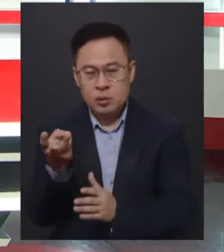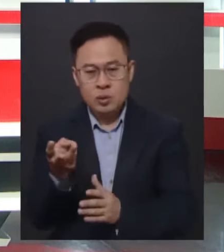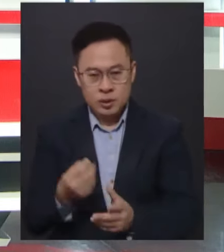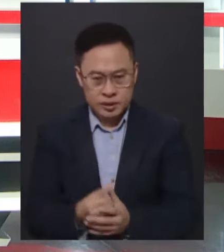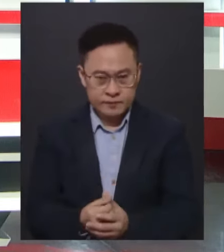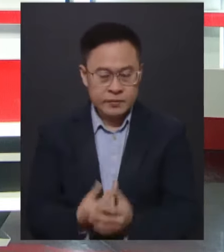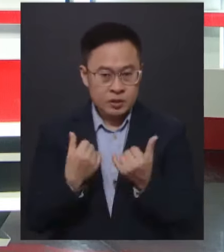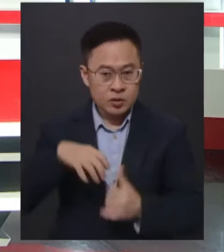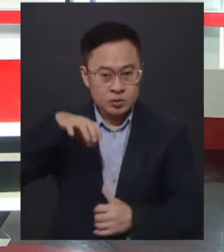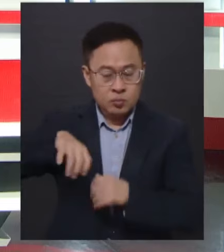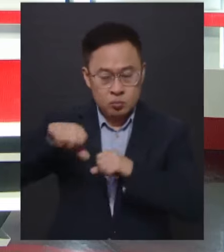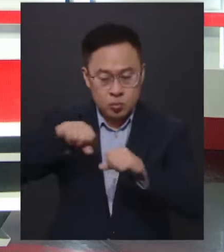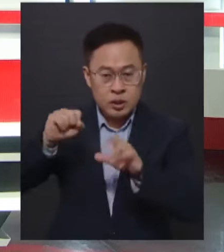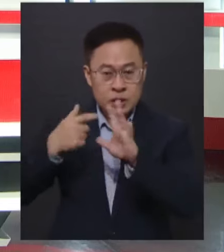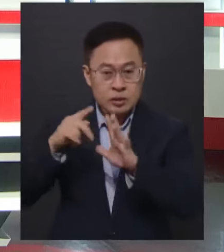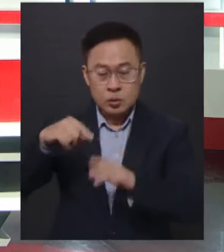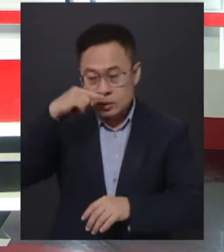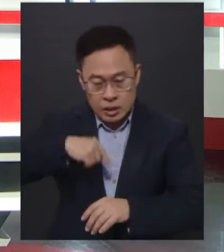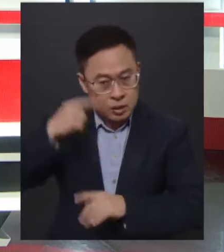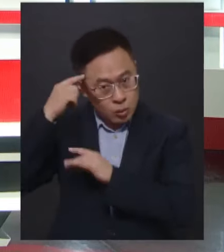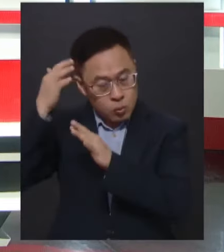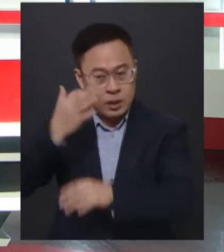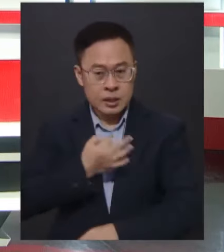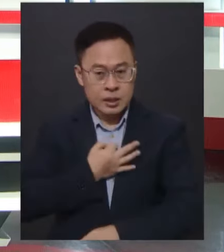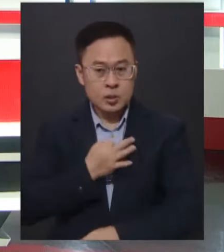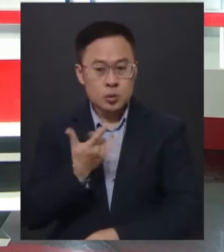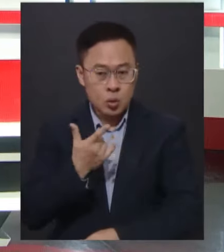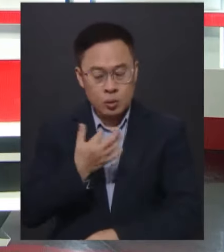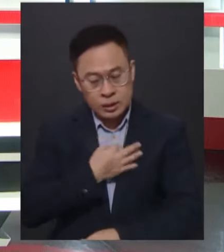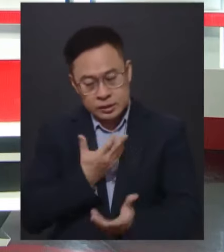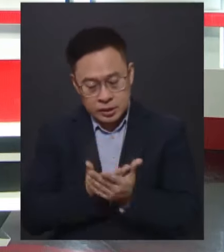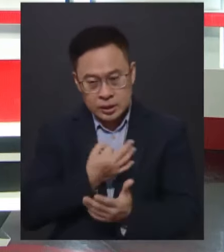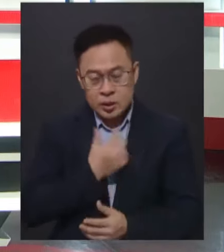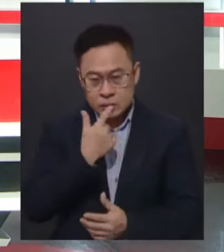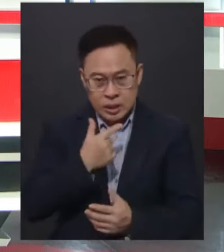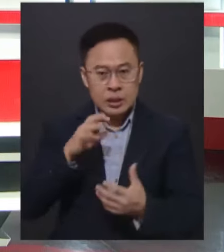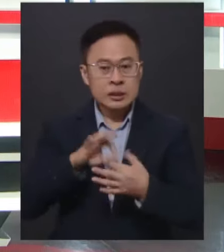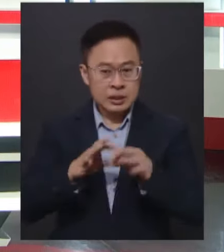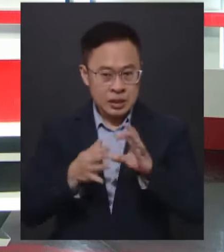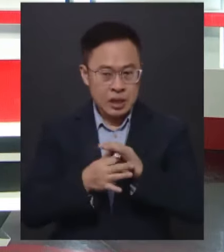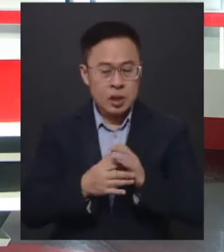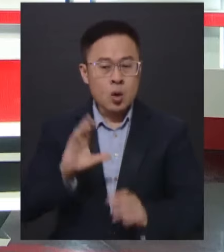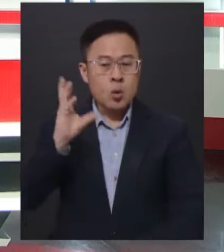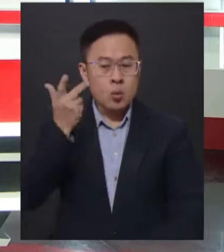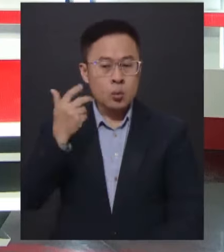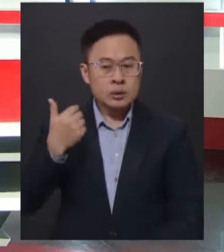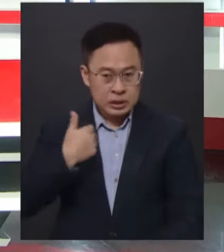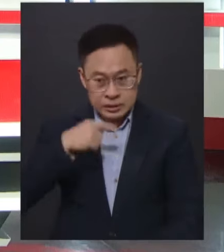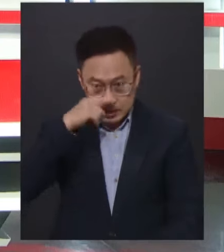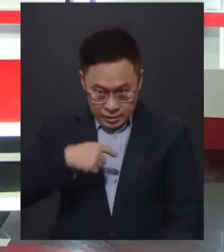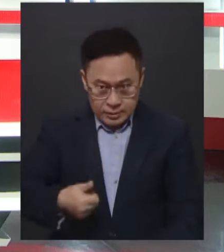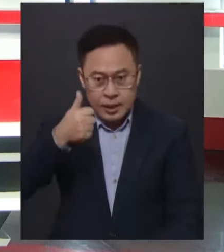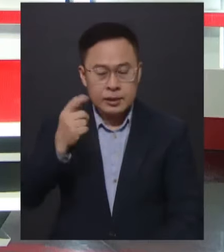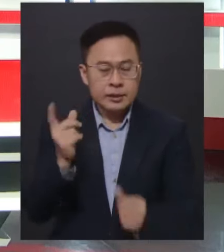ยสากลเนี่ยเป็นหนึ่งในชนิดกีฬาที่ได้เหรียญรางวัลโอลิมปิกมาอย่างต่อเนื่องเป็นกีฬาชนิดแรกด้วยที ่ เราได้เหรียญรางวัลโอลิมปิกนะ ถู